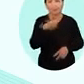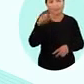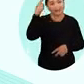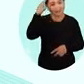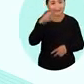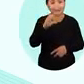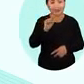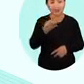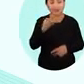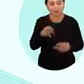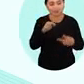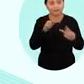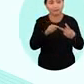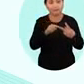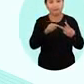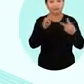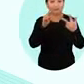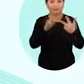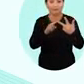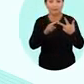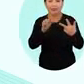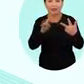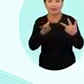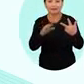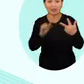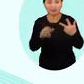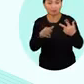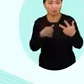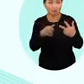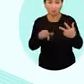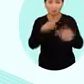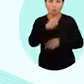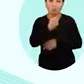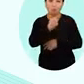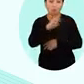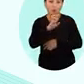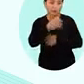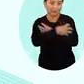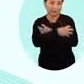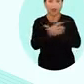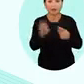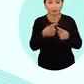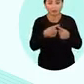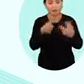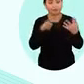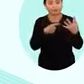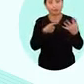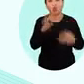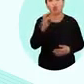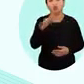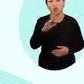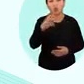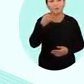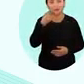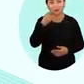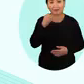тархины саажилт, ревматизм буюу хэр хөвчин, артерит, эсвэл булчингийн чангаралттай гэх мэт. Одоо эмэгтэйн хувьд арцаг